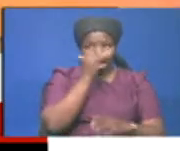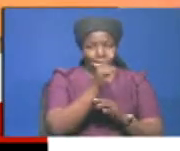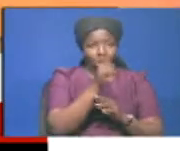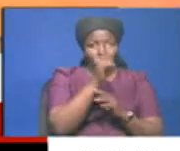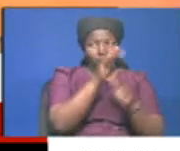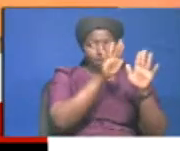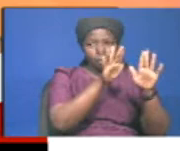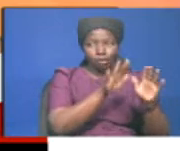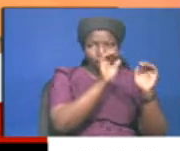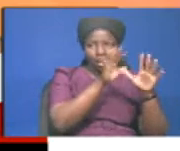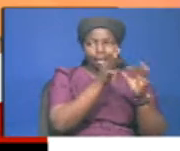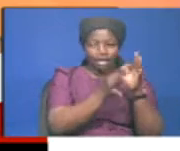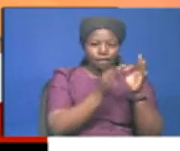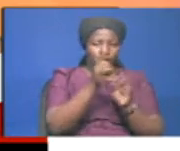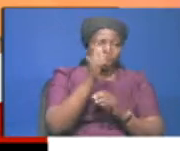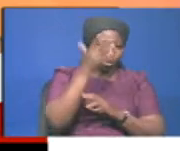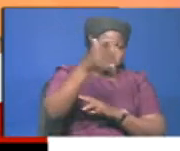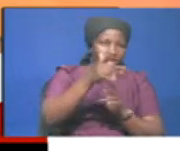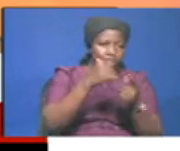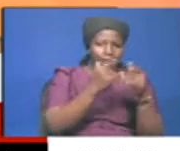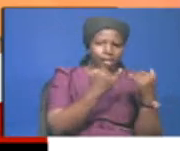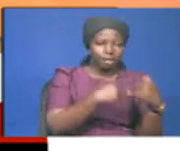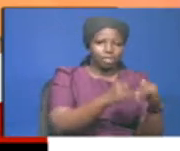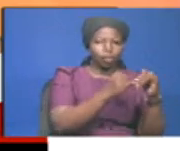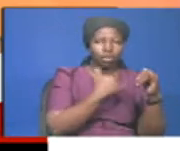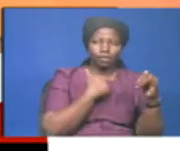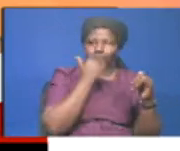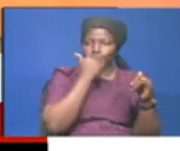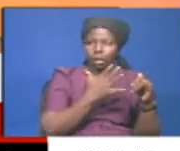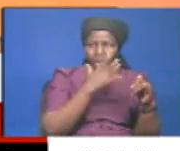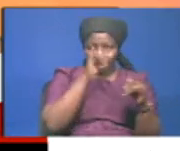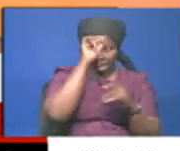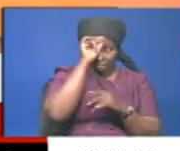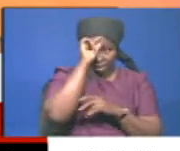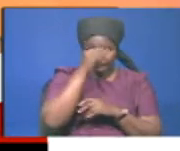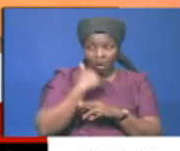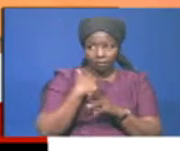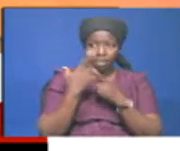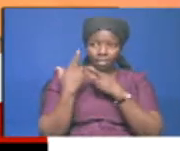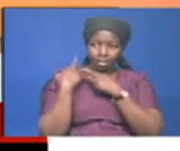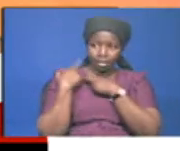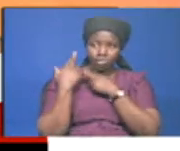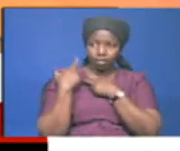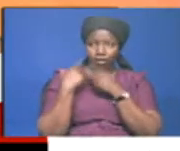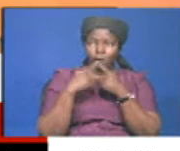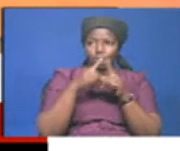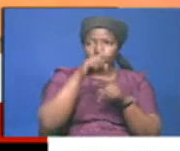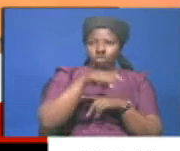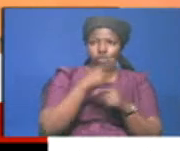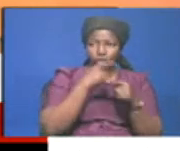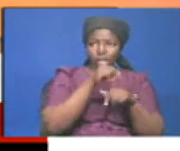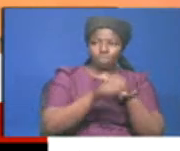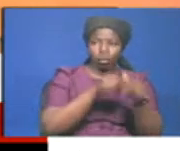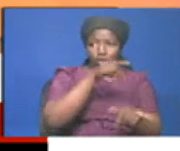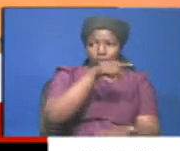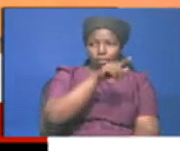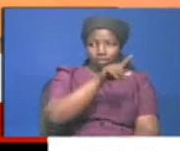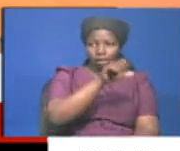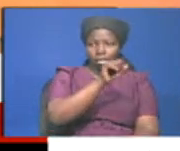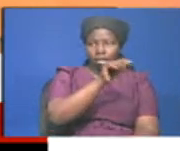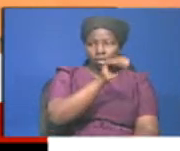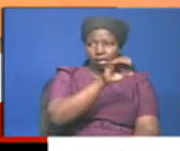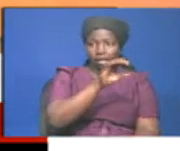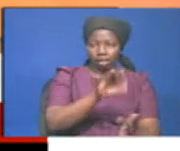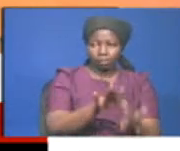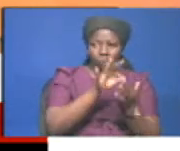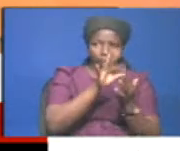ikiwa iko pale lakini haitekelezwi. Serikali ina lile jukumu, lakini tuzungumze kuhusiana na hizi plastiki ambazo hasa ile mifuko. Mm-hmm.